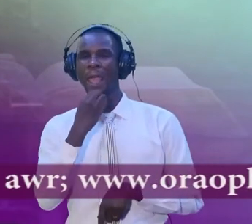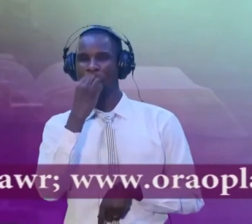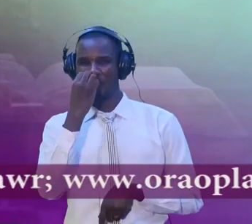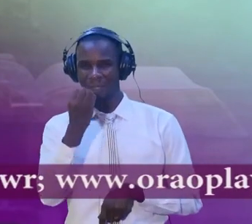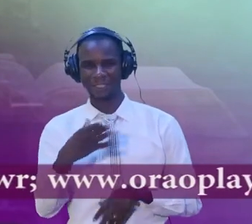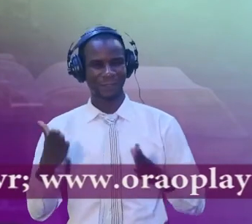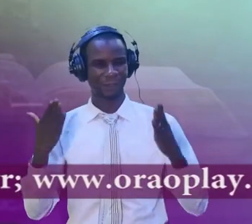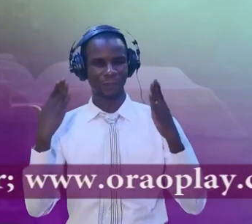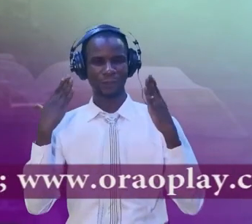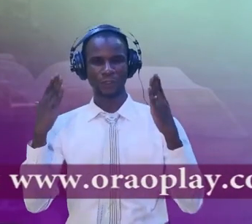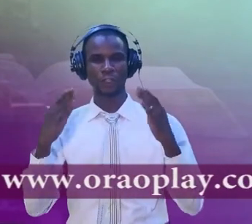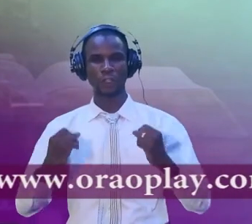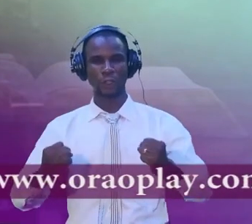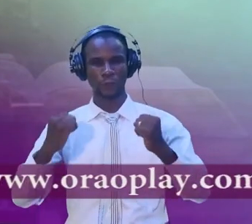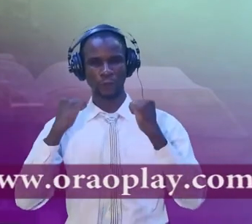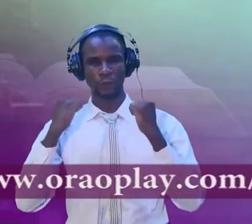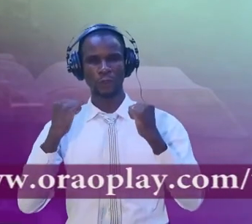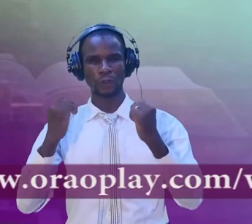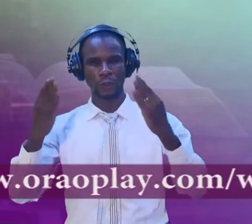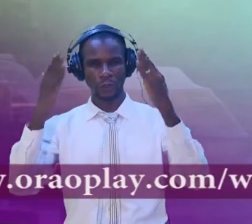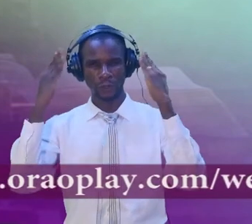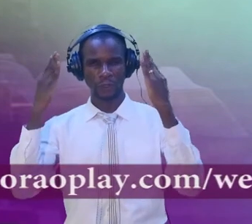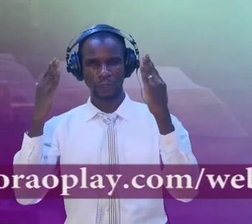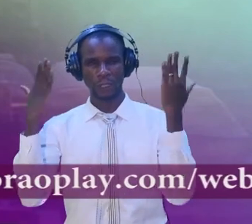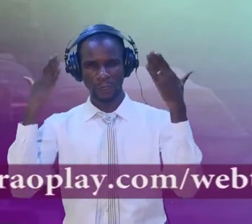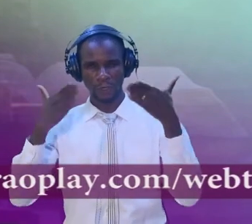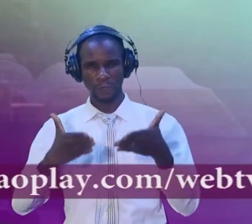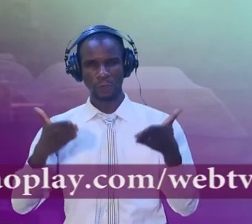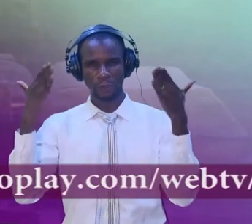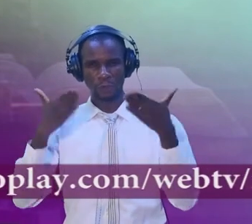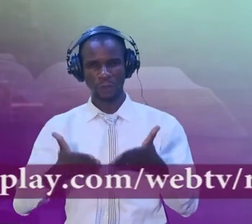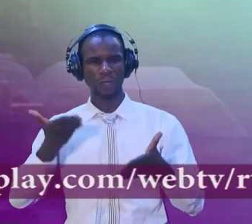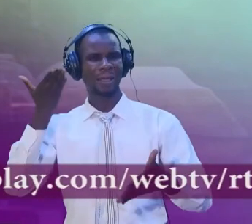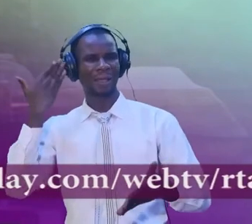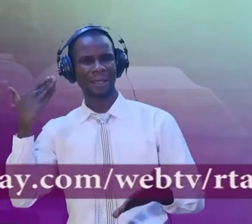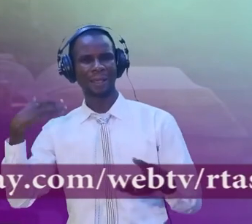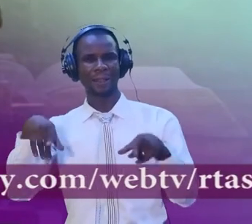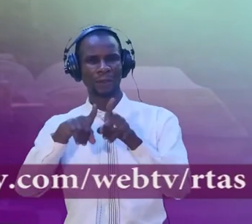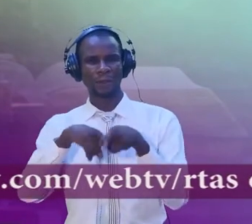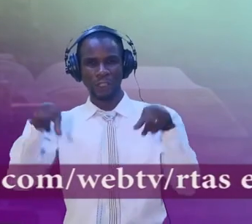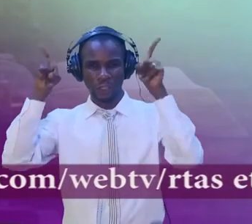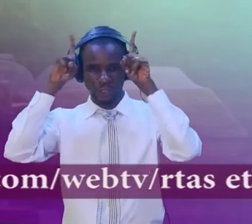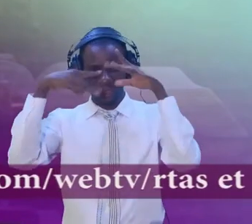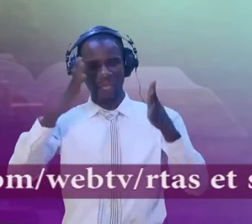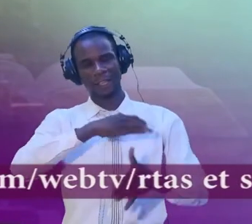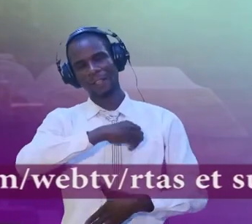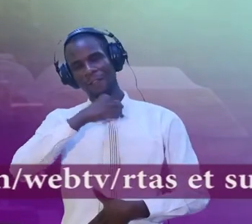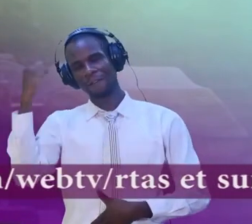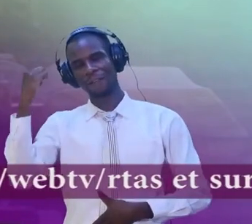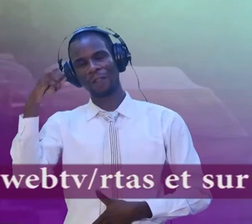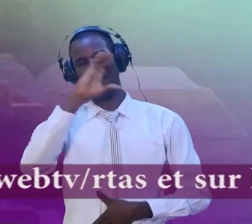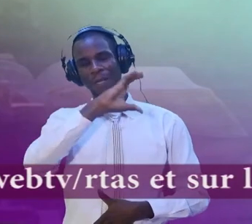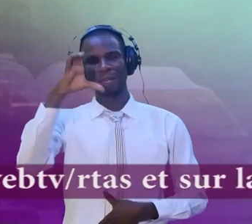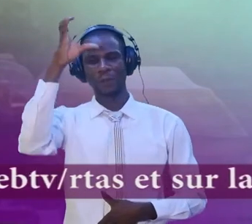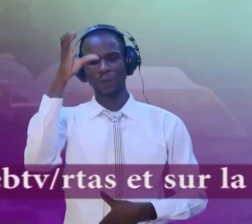umevamiwa na vita. Lakini elewa kwamba Mungu ni mwenye uwezo, yeye ni muweza,